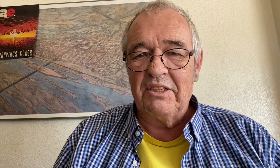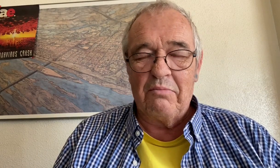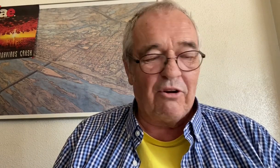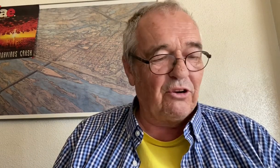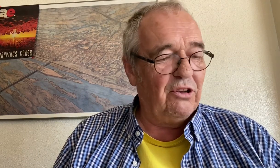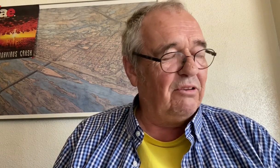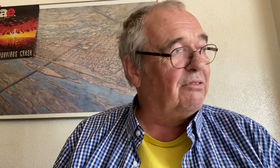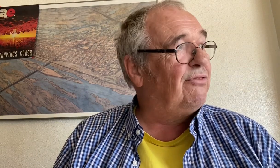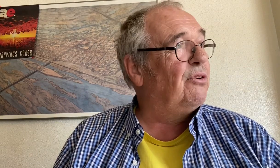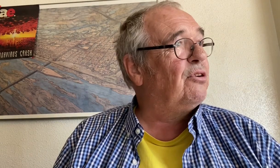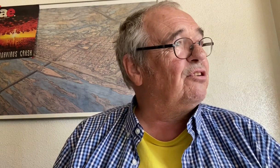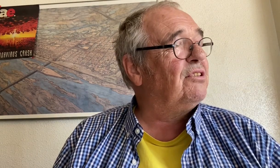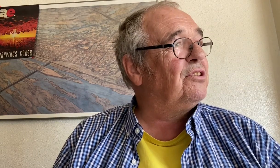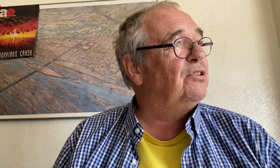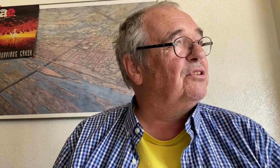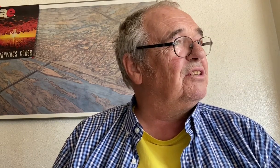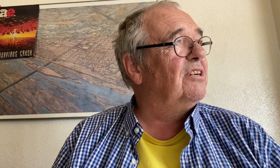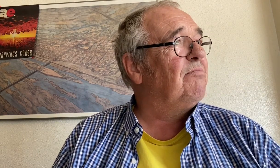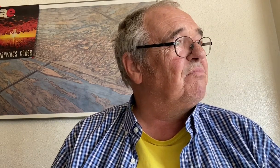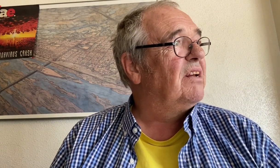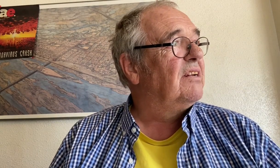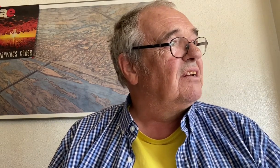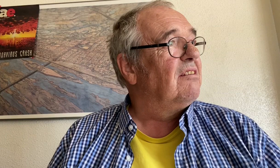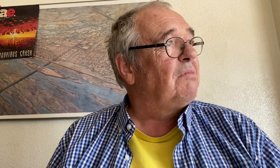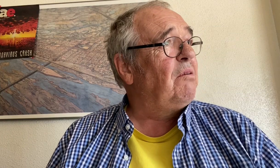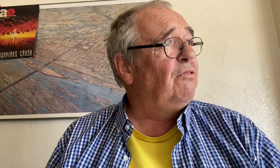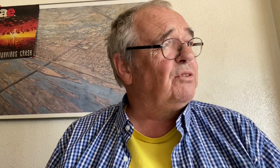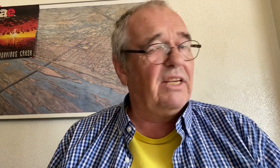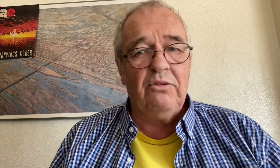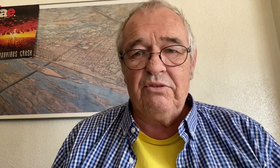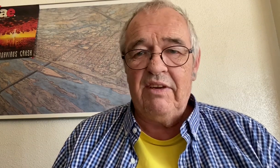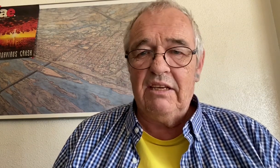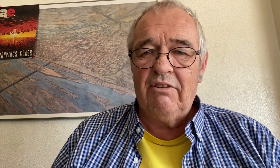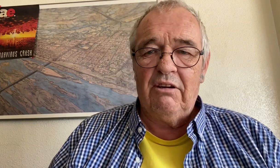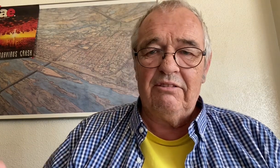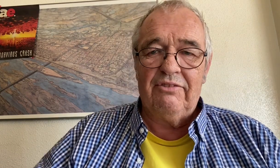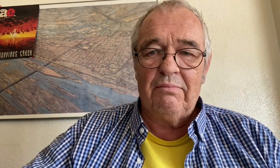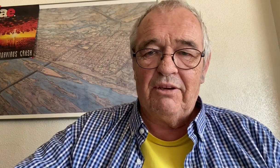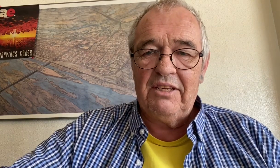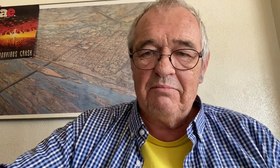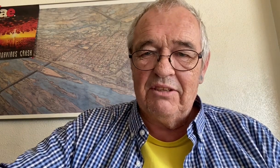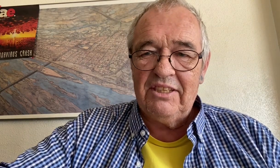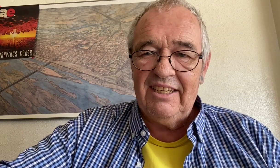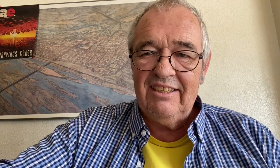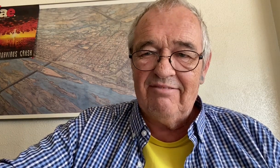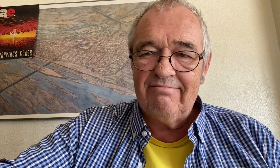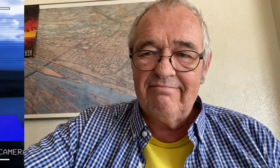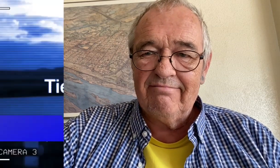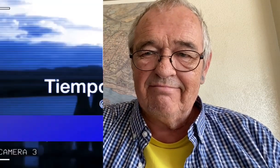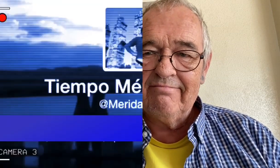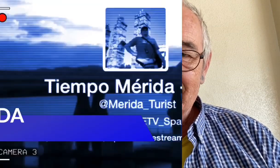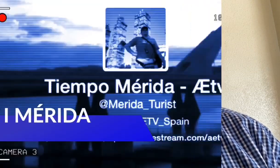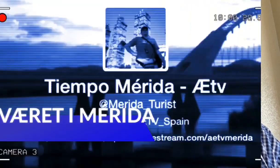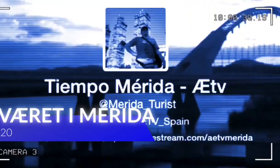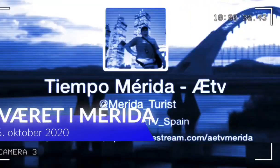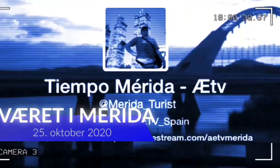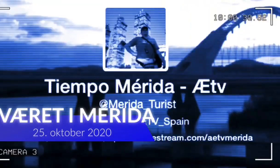komme seg tilbake før det skyer til. Men for å se hvordan været var for et par timer siden.